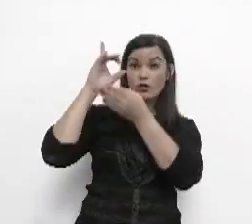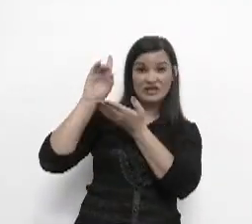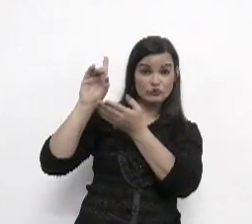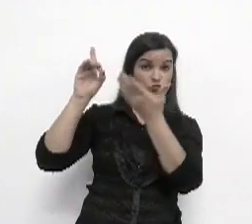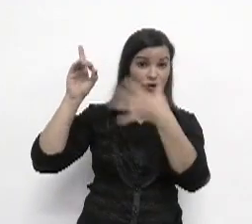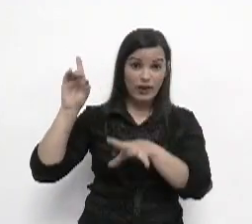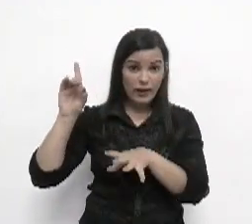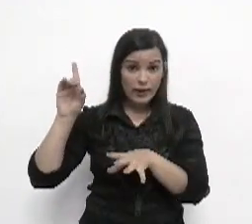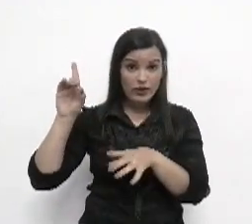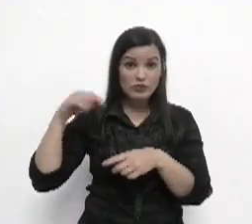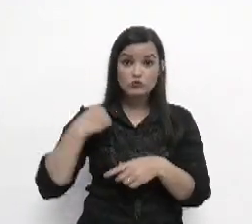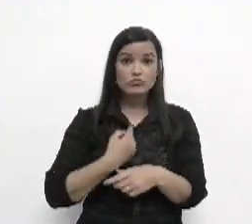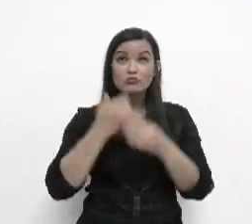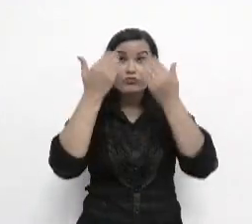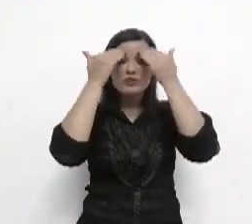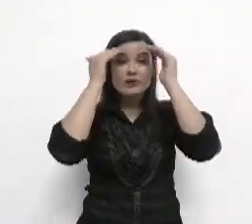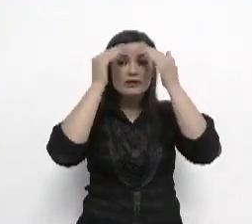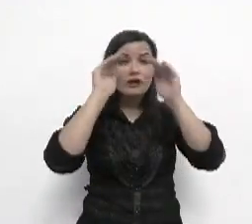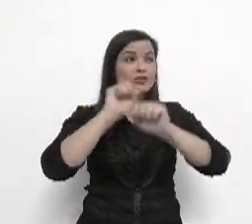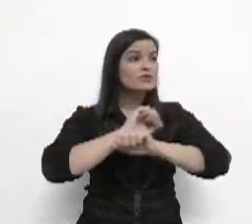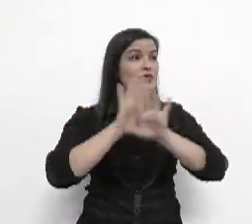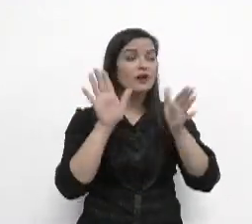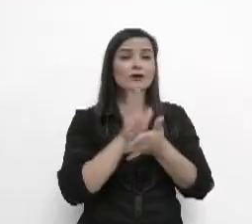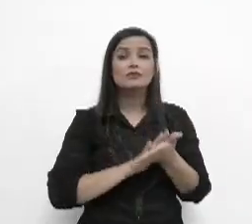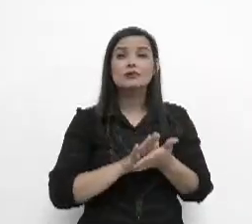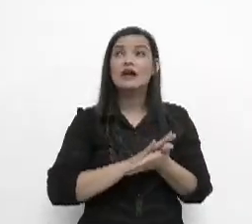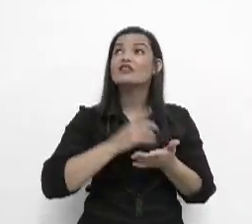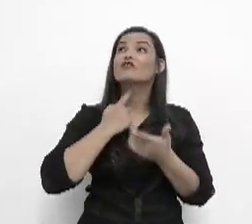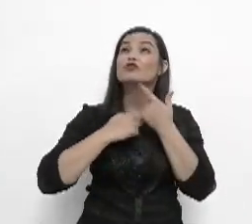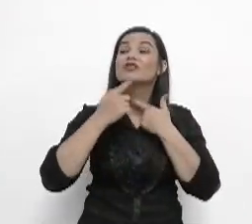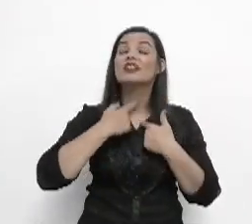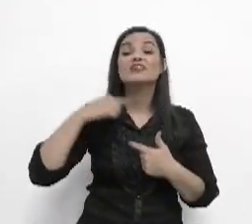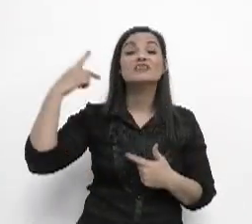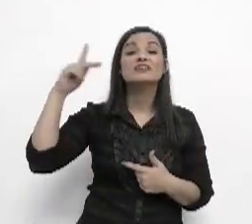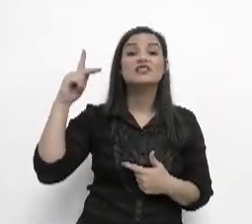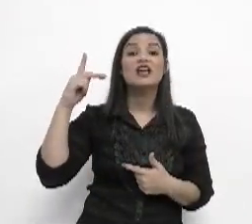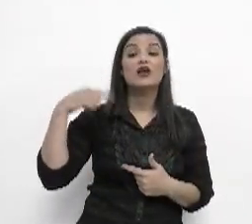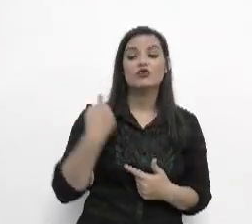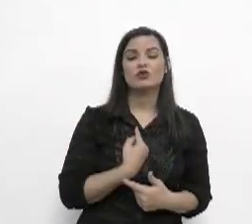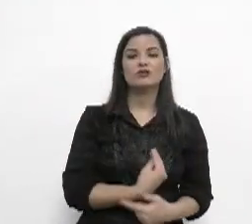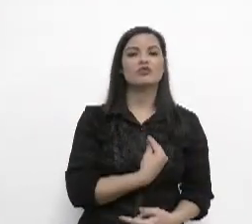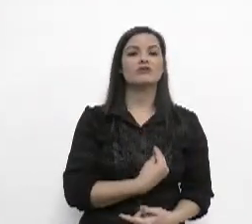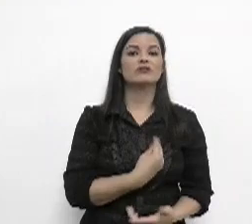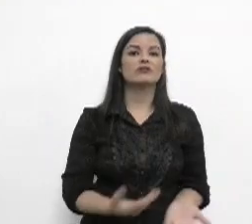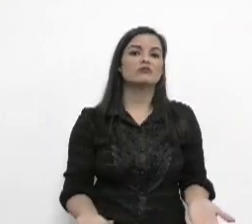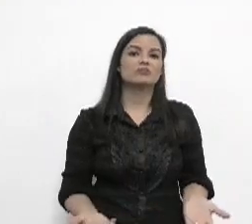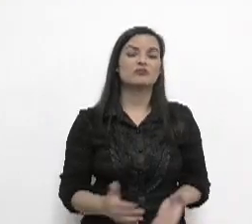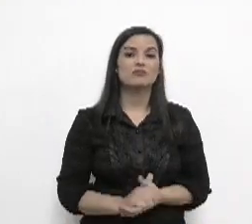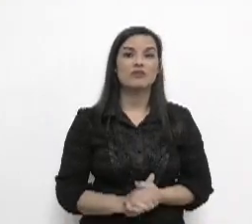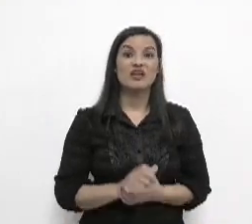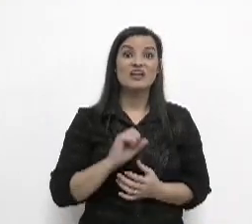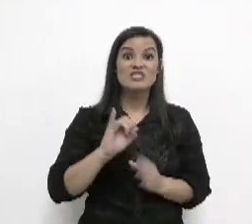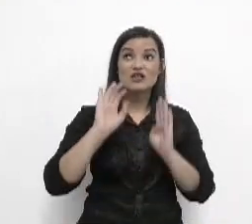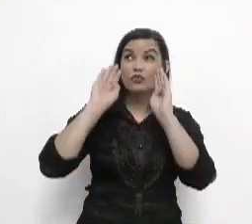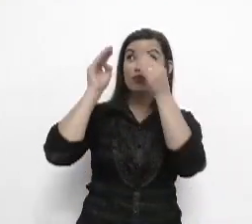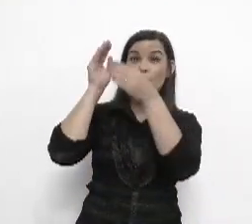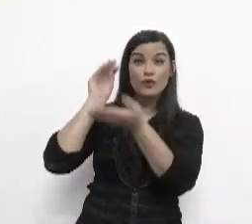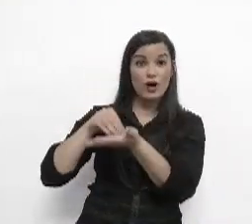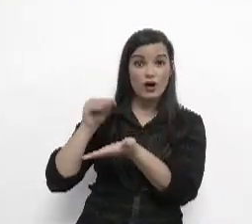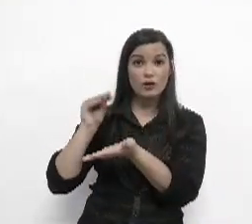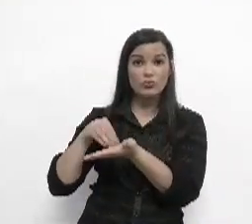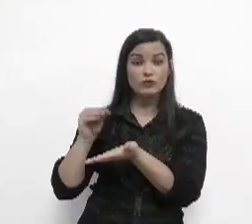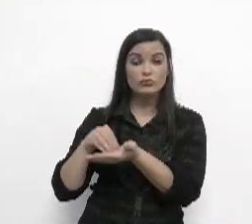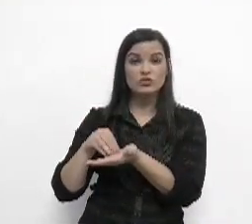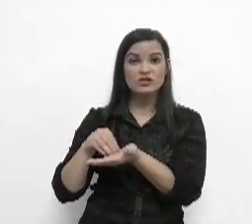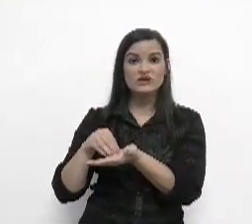não compreenderemos aquilo que Deus anseia de nós. 우리가 하나님께 집중하지 아니하면 하나님의 능력을 입을 수가 없습니다. Se nós não focamos em Deus, não